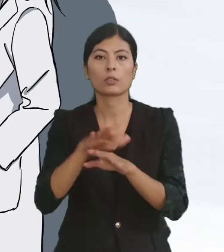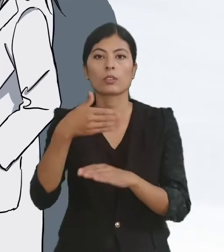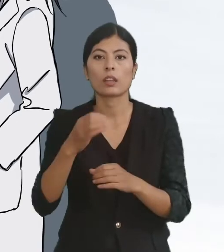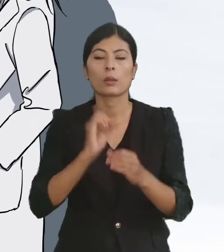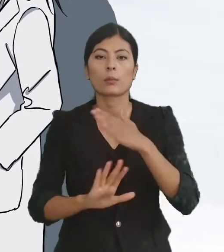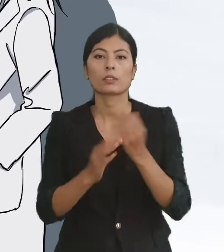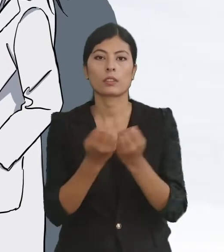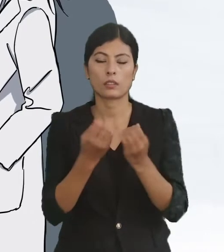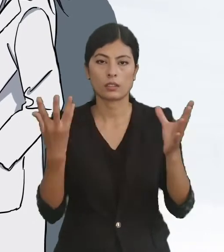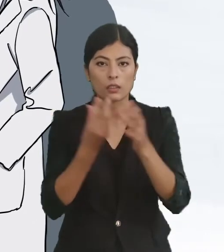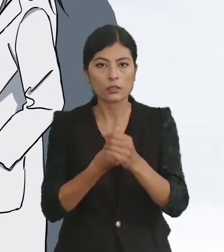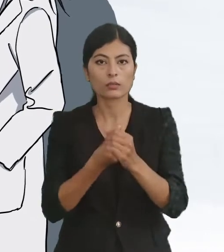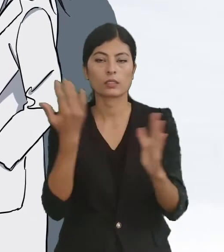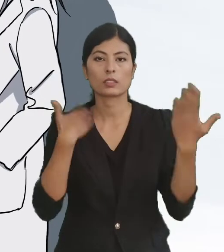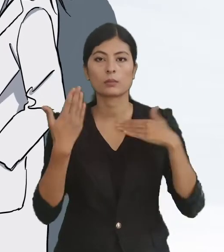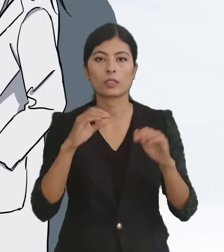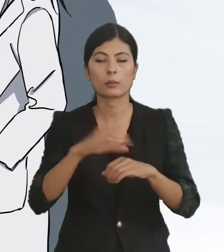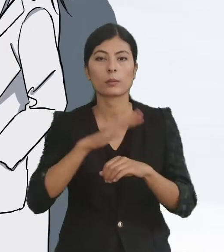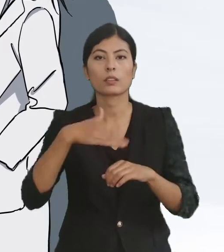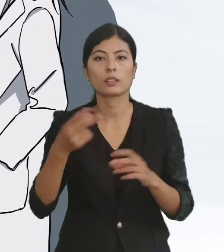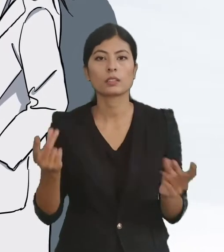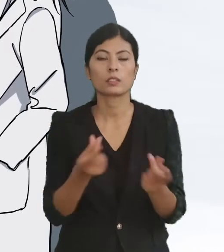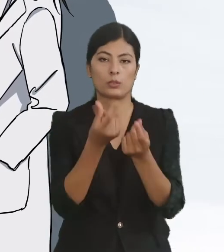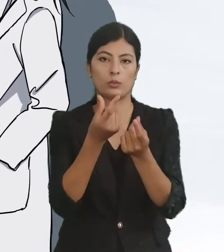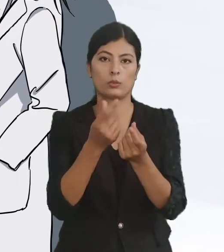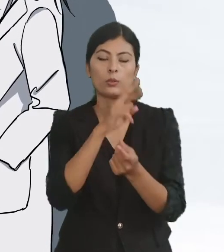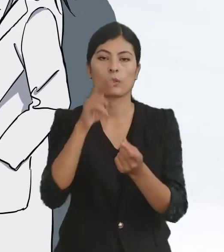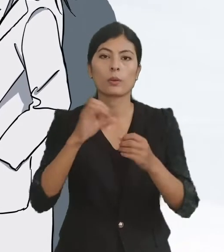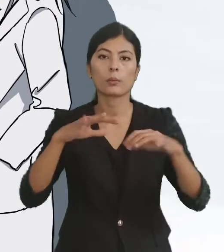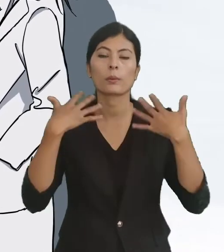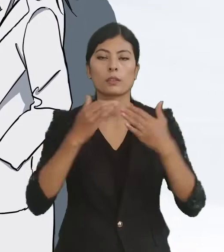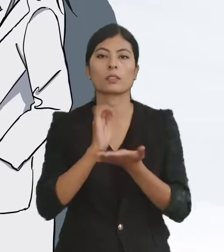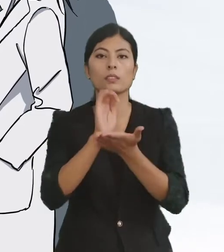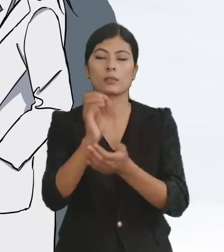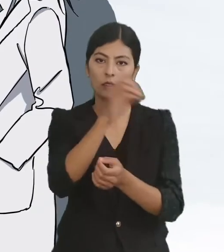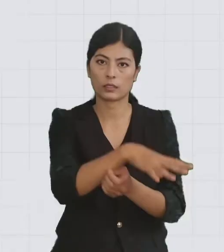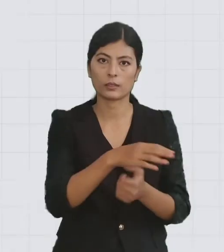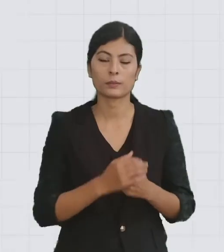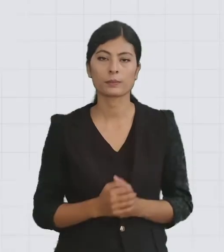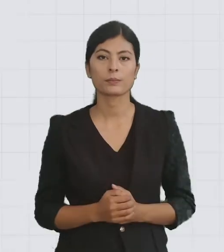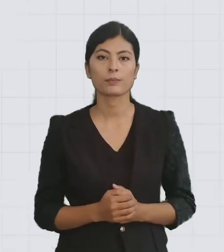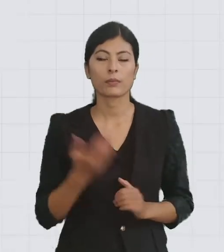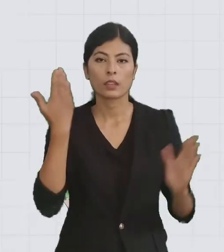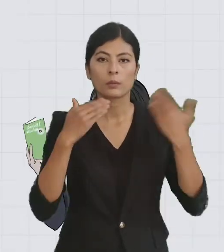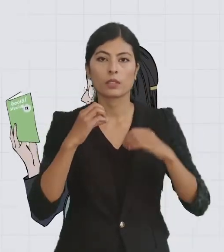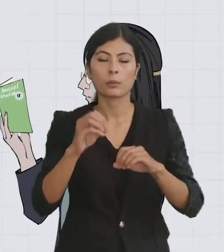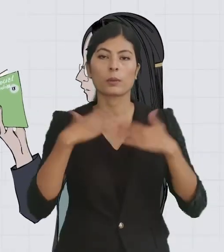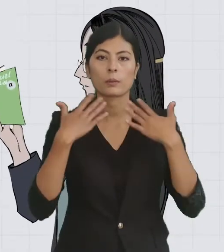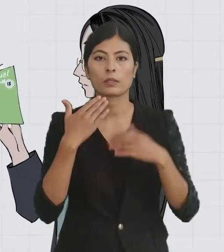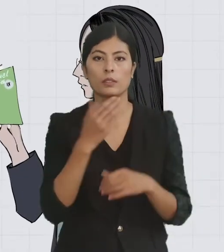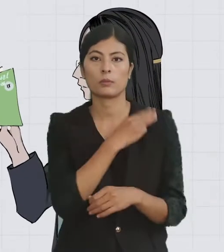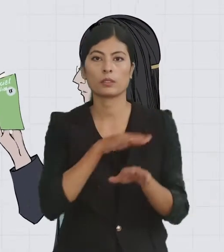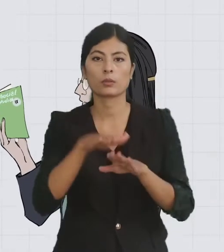हरि सगोल रूपमा हिंसा प्रभावित गर्न छाँटा र प्रभावकारी सेवा प्रवाह गर्ने, हिंसा प्रभावित गर्न